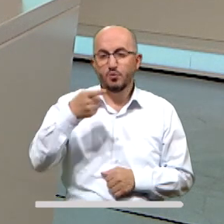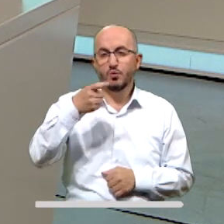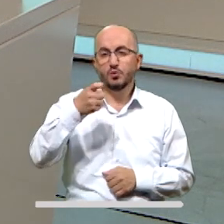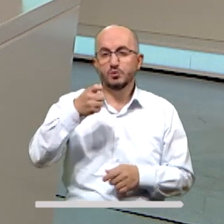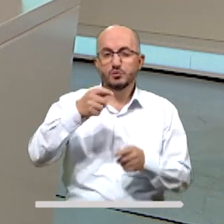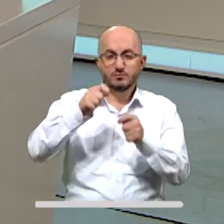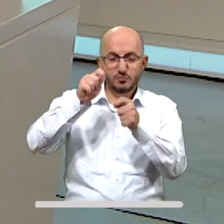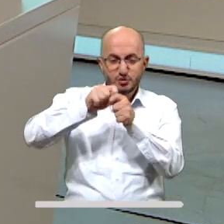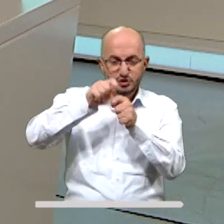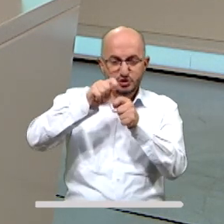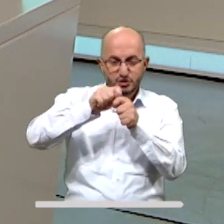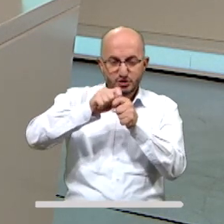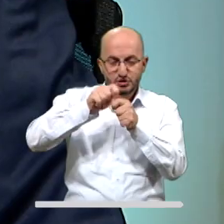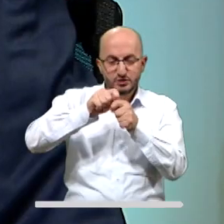diyor.